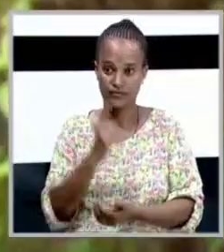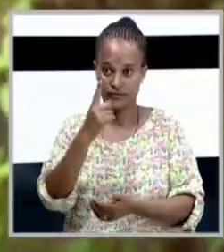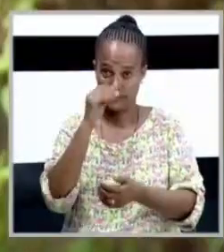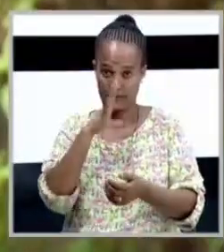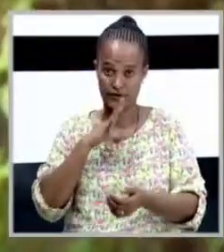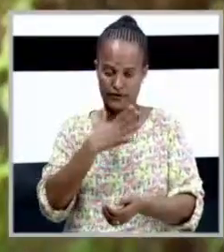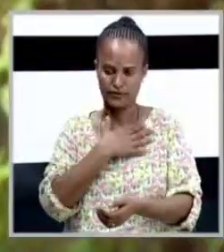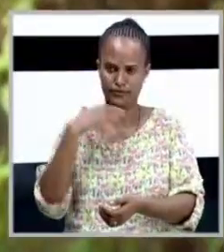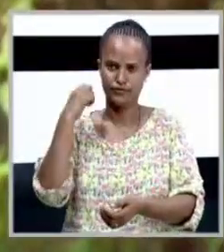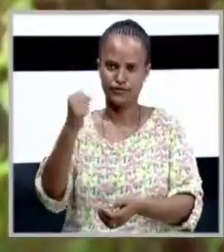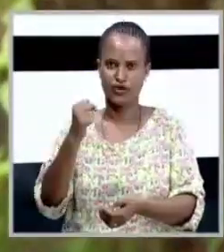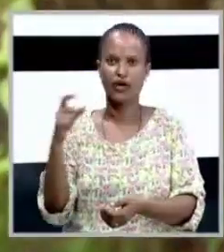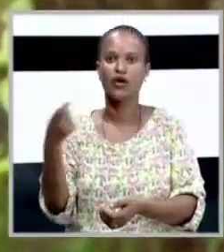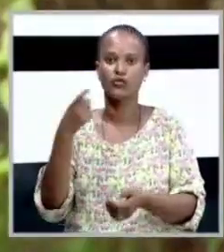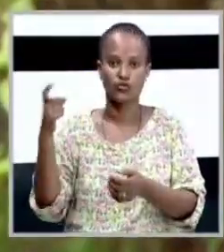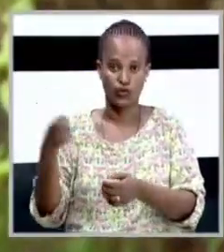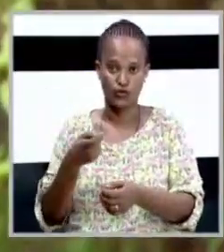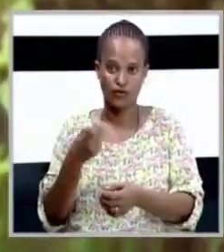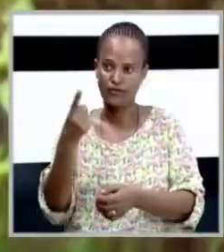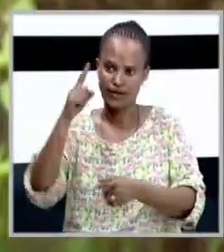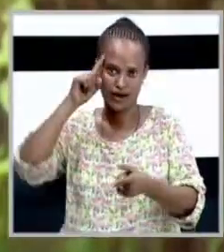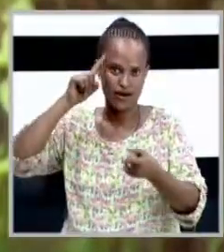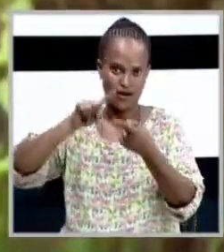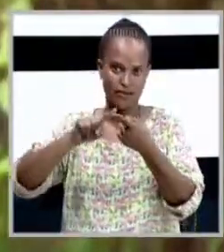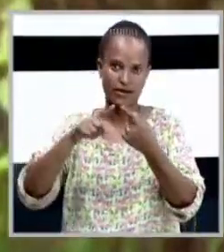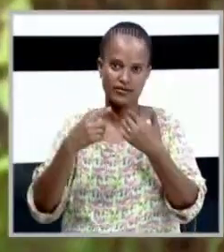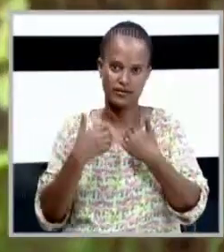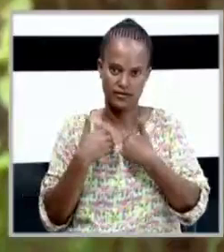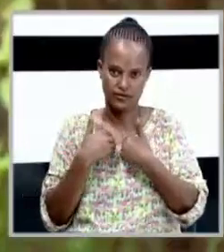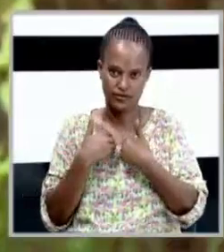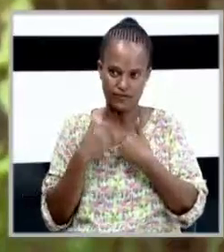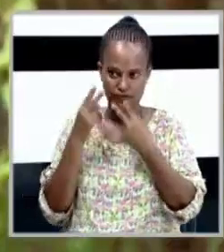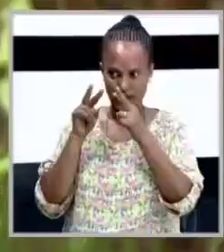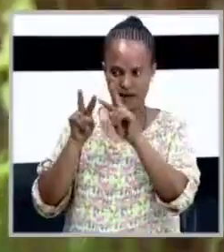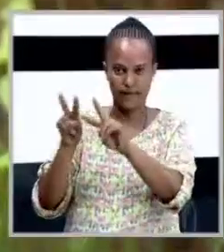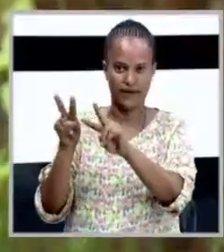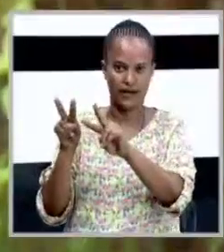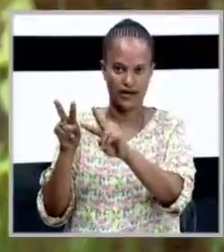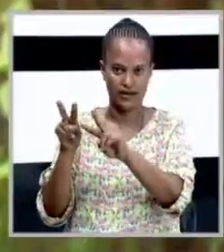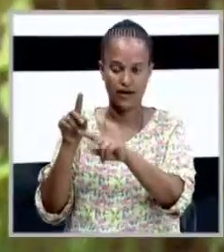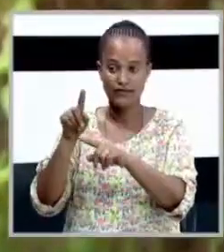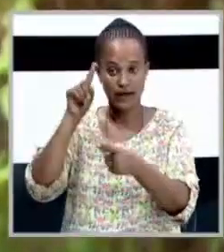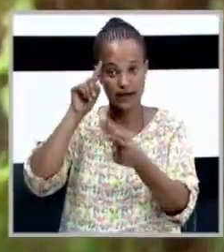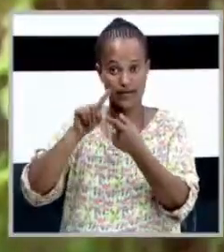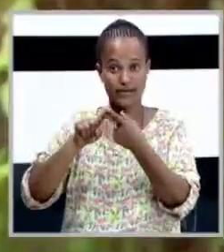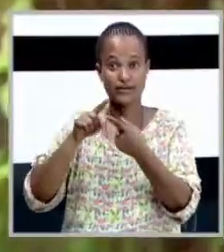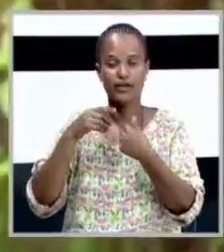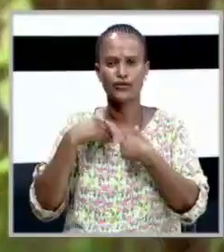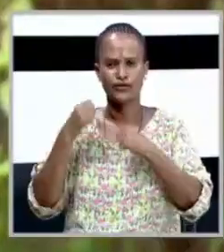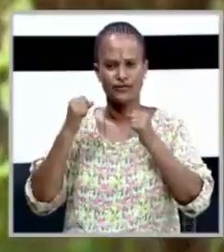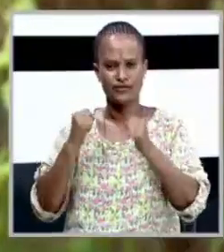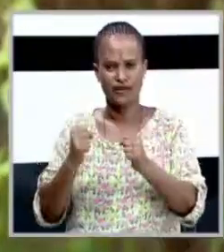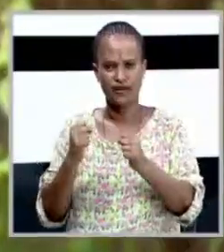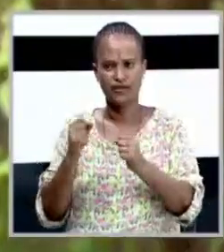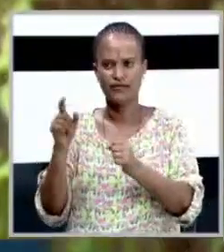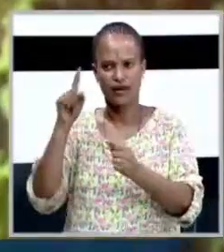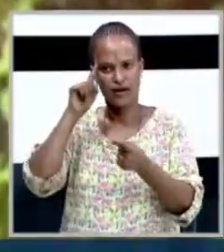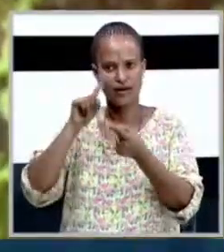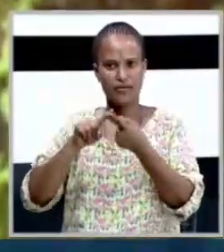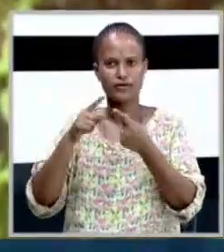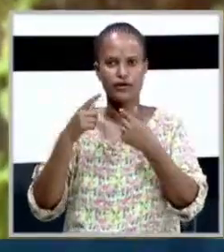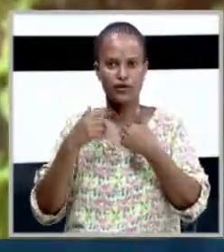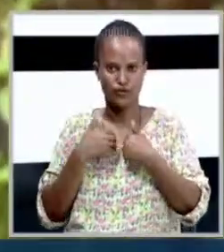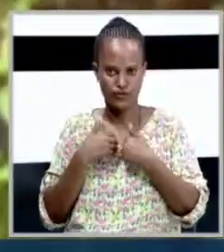ሓደ ሰብ ጅግና ክኸውን ተኮይኑ ኣብቲ ዓላማ ዘለቶ ኣመላኻኽታ ኣብቲ ዓላማ ዘለቶ ፅንዓት ኣብቲ ዓላማ